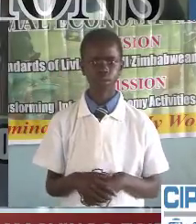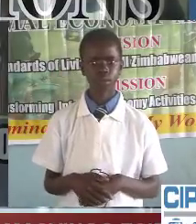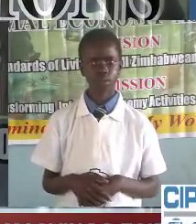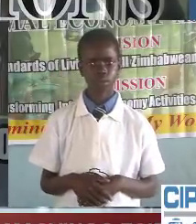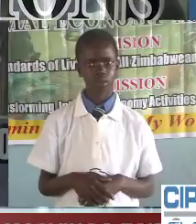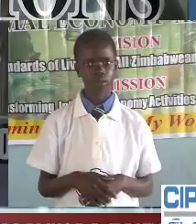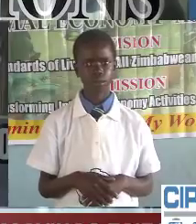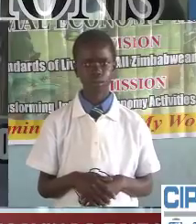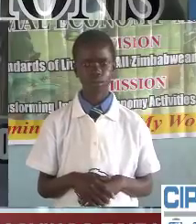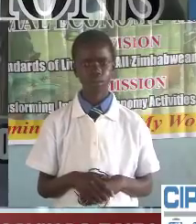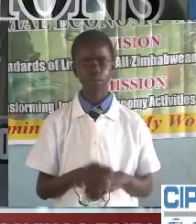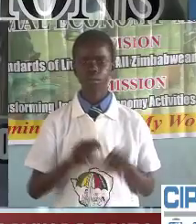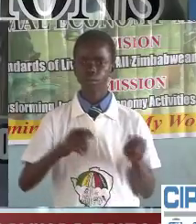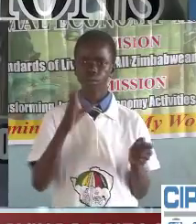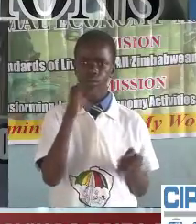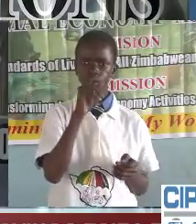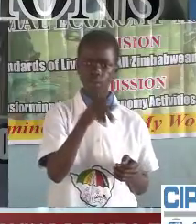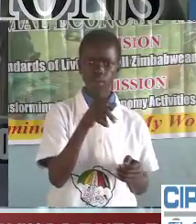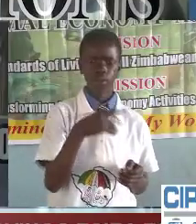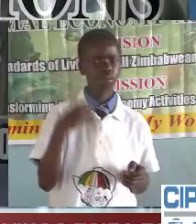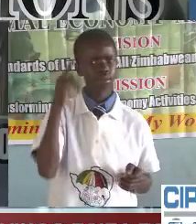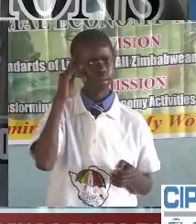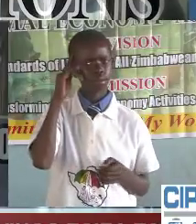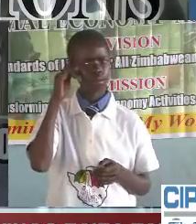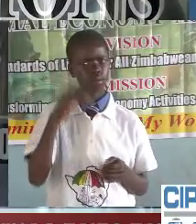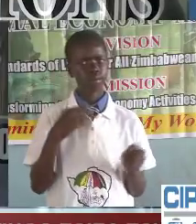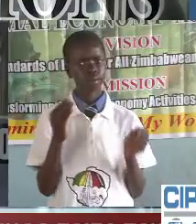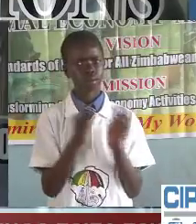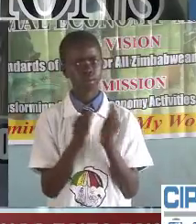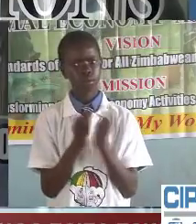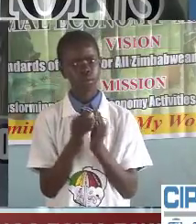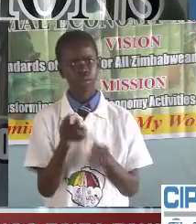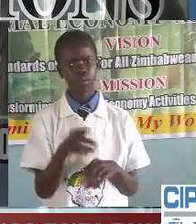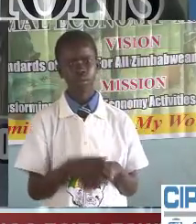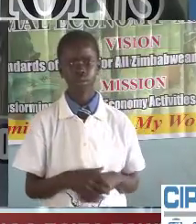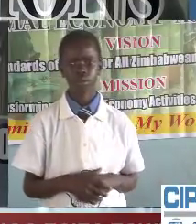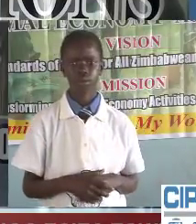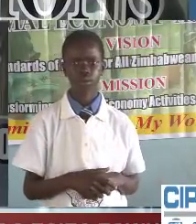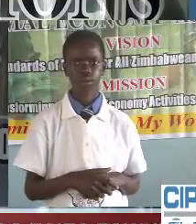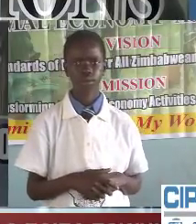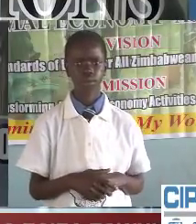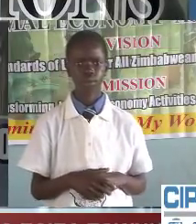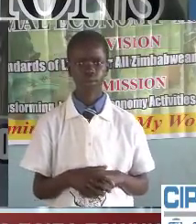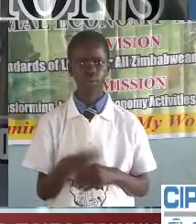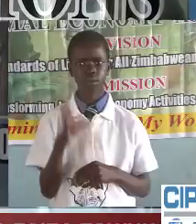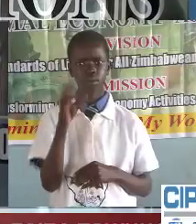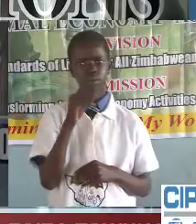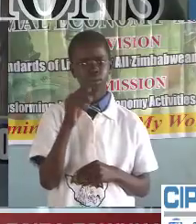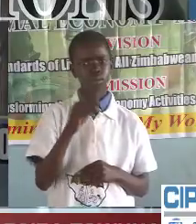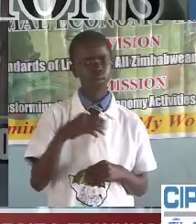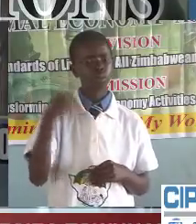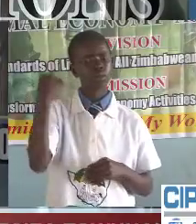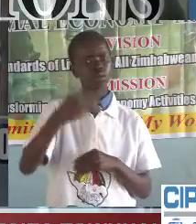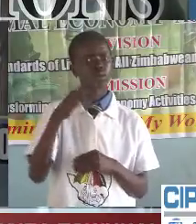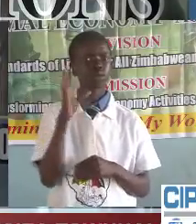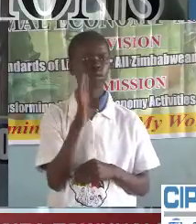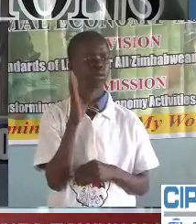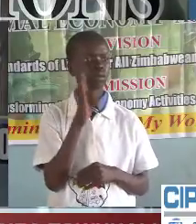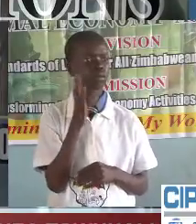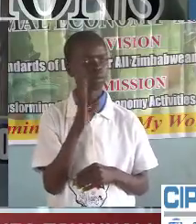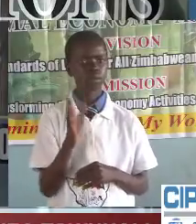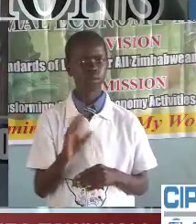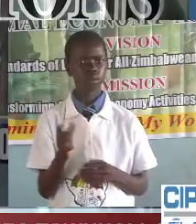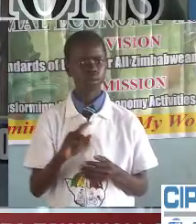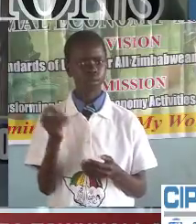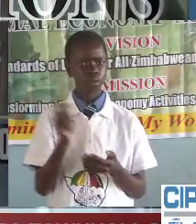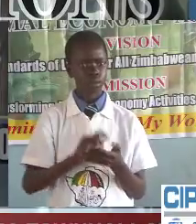Ndinobhiliva sorry ndofunga ndachikumbirawo kana kuitira kuti ndikate ndisaramba ndichiexplaina zvakawanda ndine